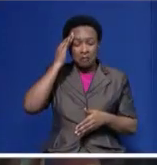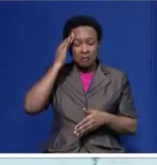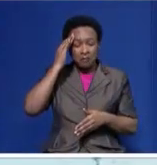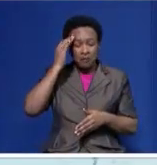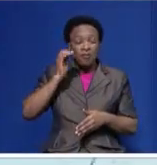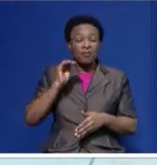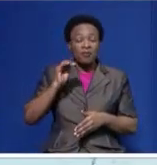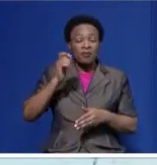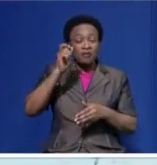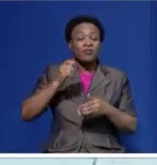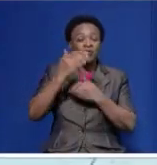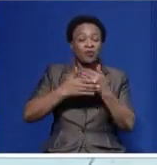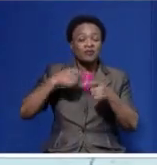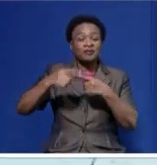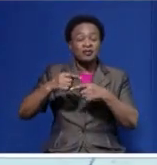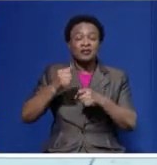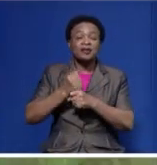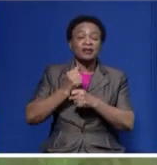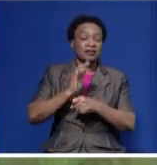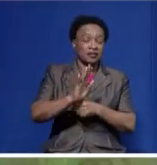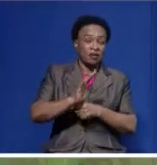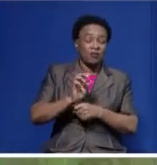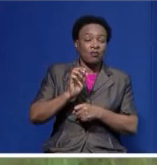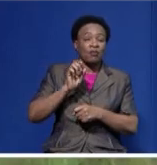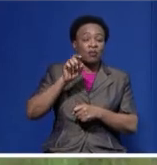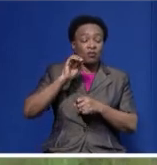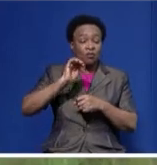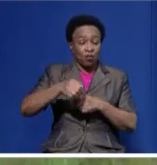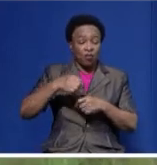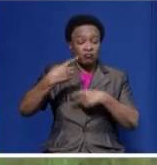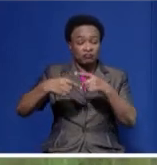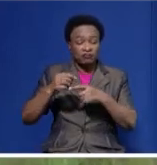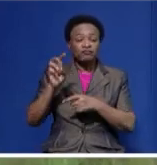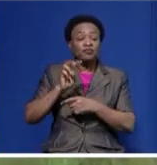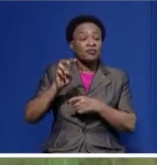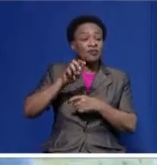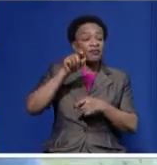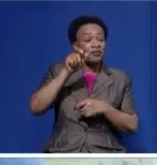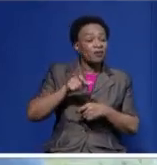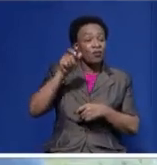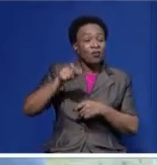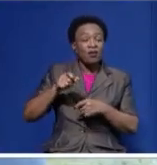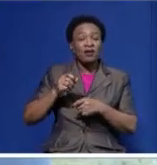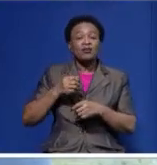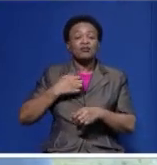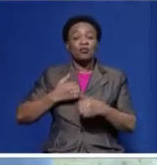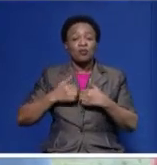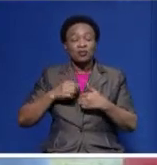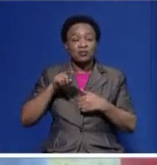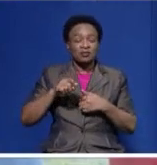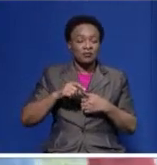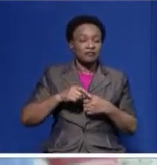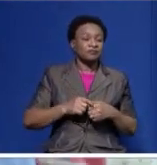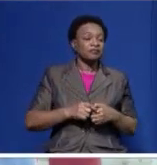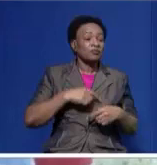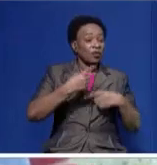shughuli zao za uvuvi, huku mkoa huo ukiendelea kutafuta watu hao wanaotia hofu wakazi wa kijiji cha Kendwa. Wataendelea kutumia bandari hii,